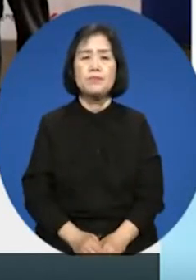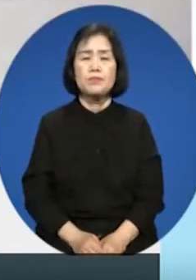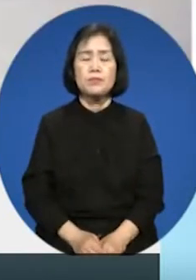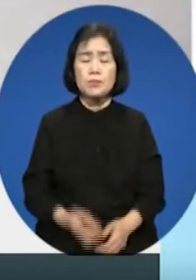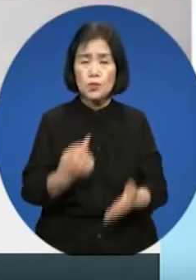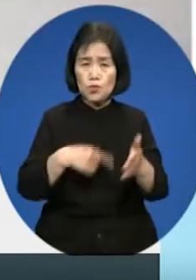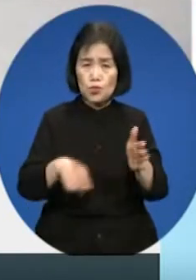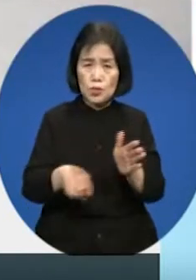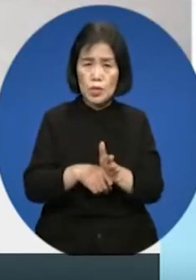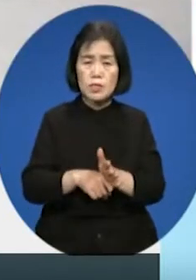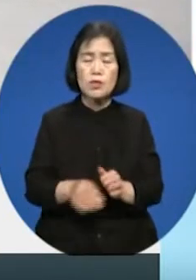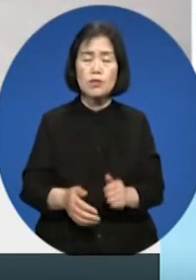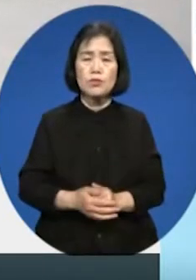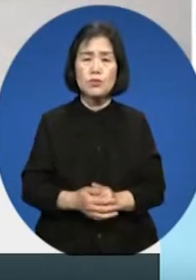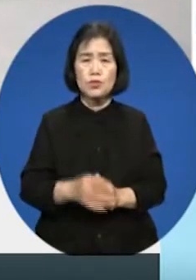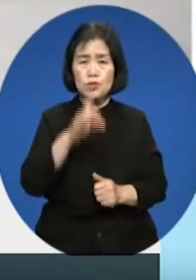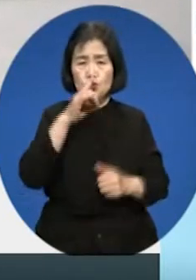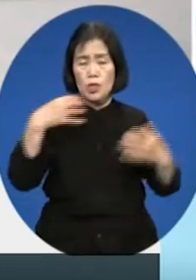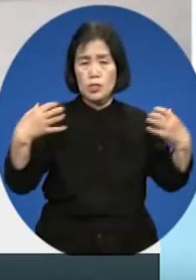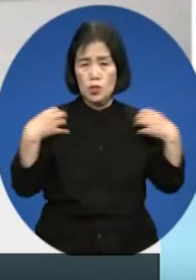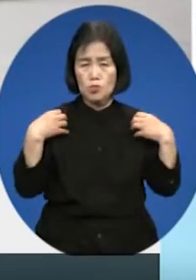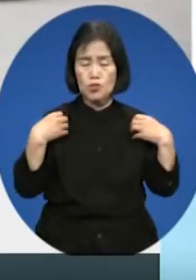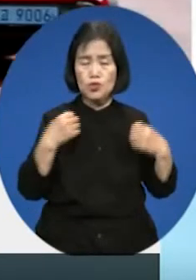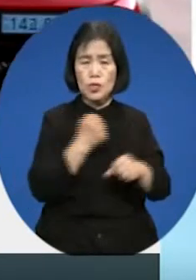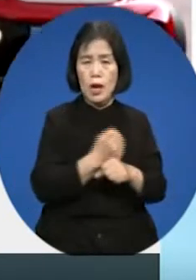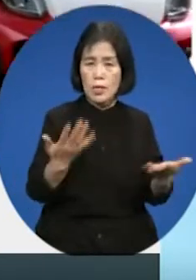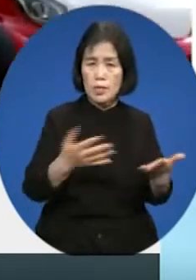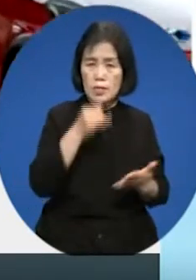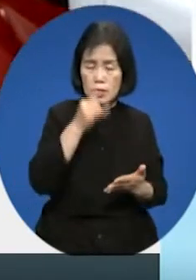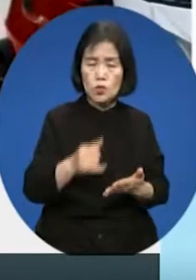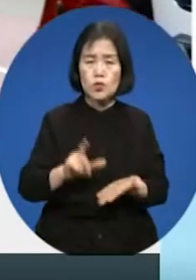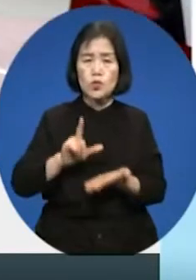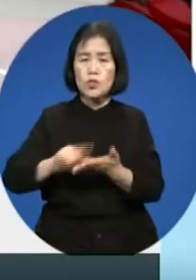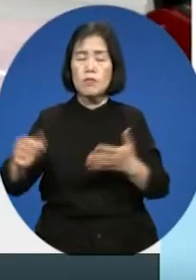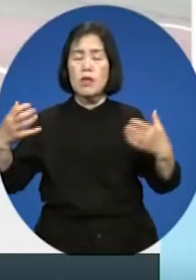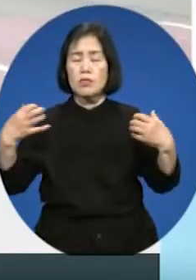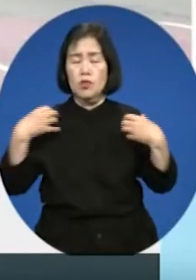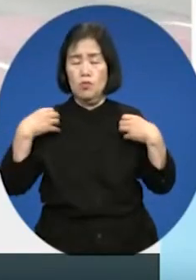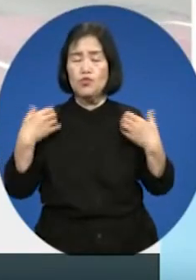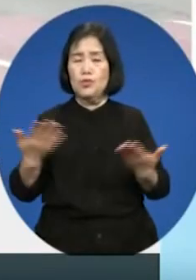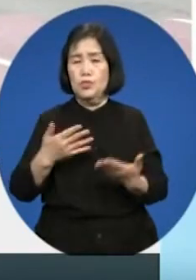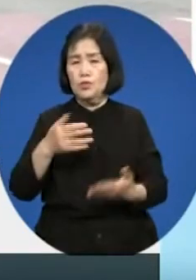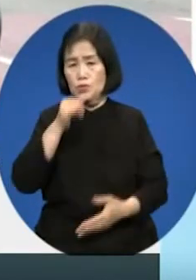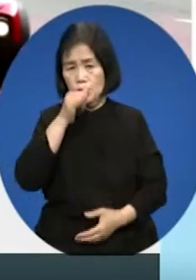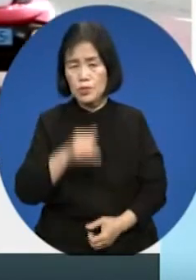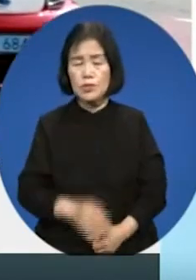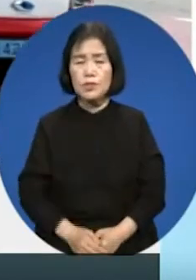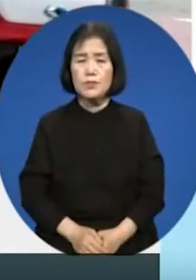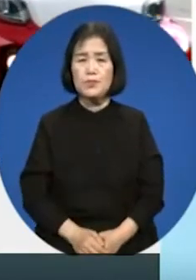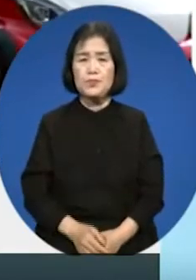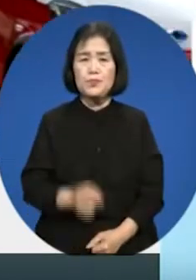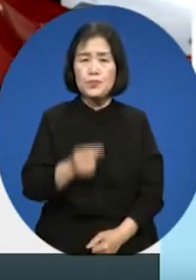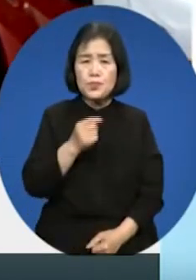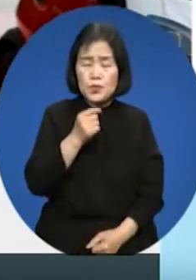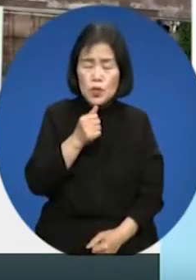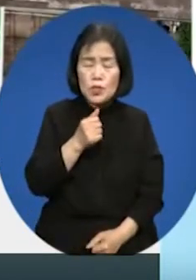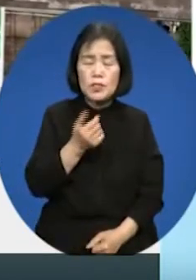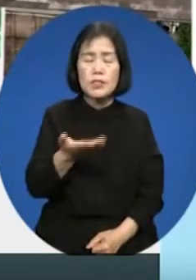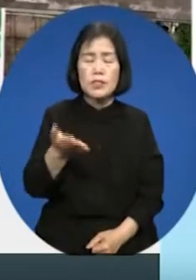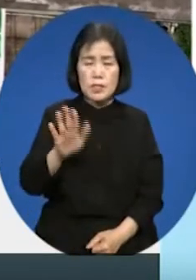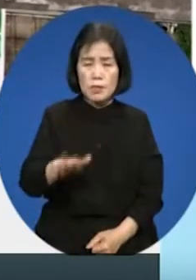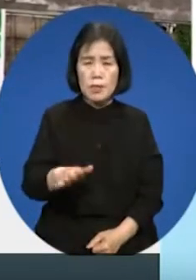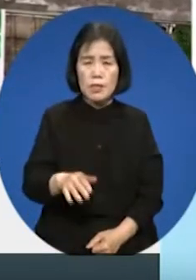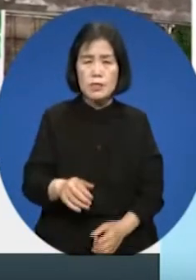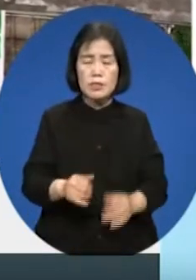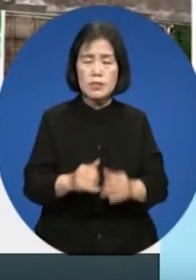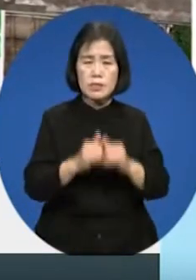하기 위해서는 중앙정부가 하는 일도 있지만 지방정부가 해야 할 일들이 저는 있다고 생각합니다. 그래서 아주 작은 단위이지만